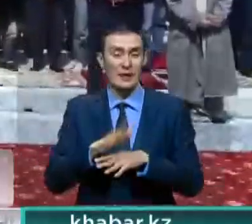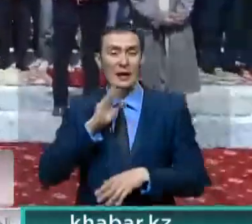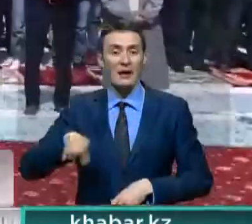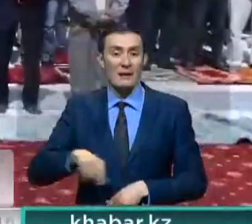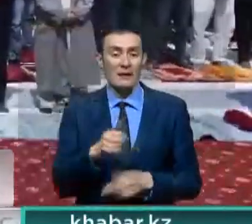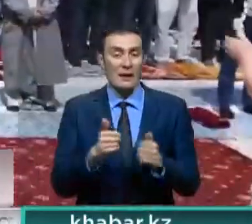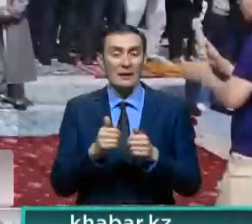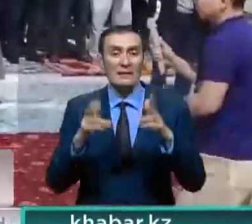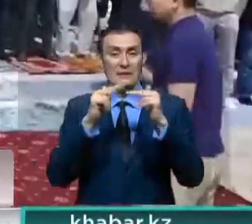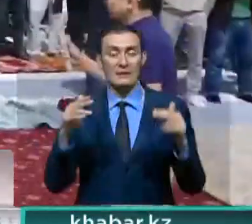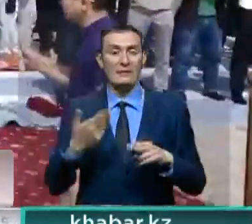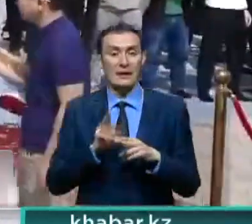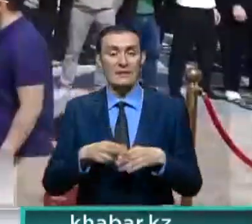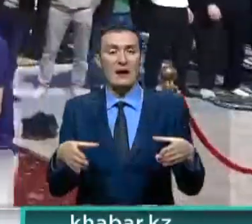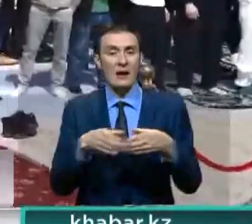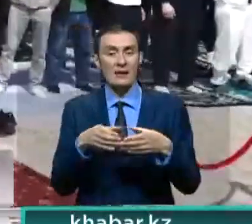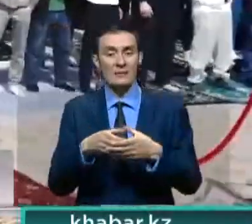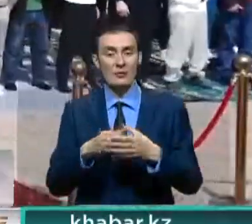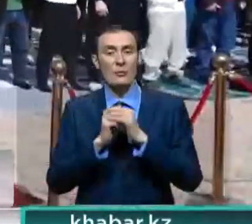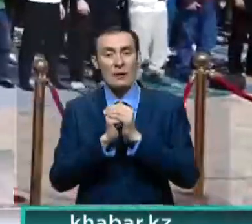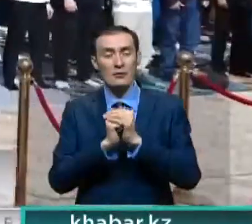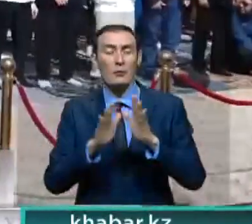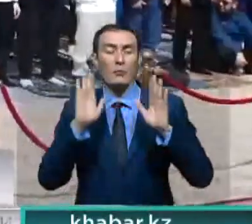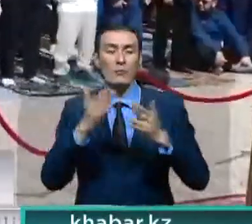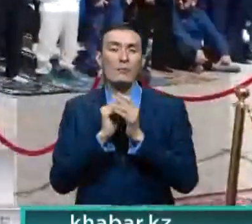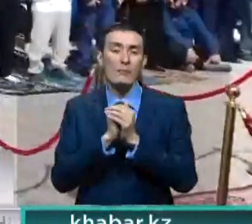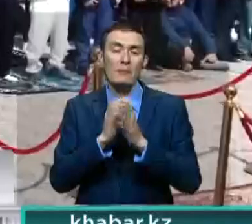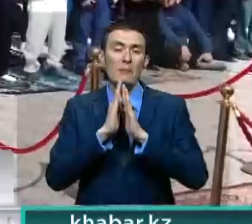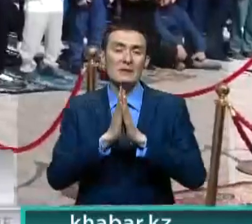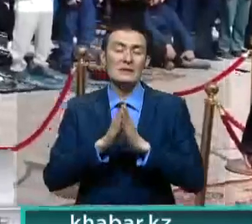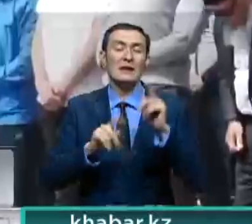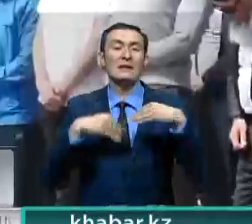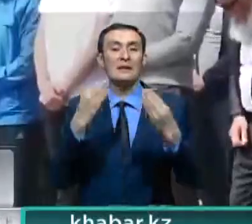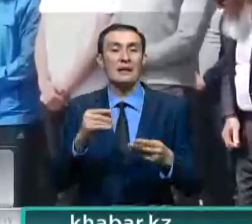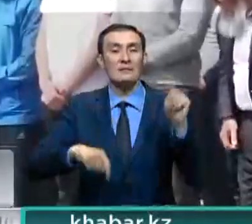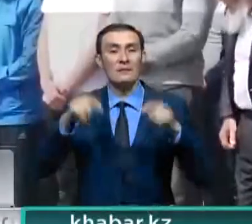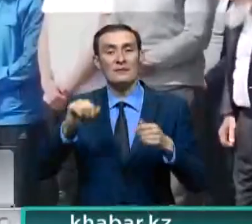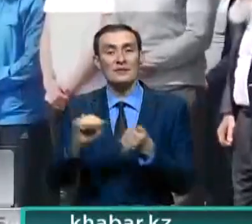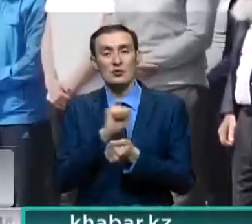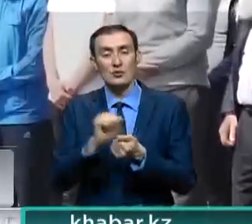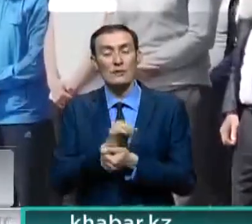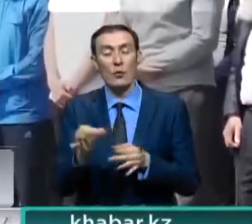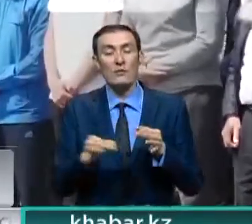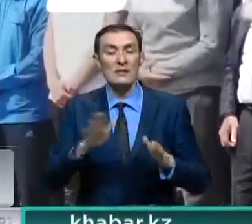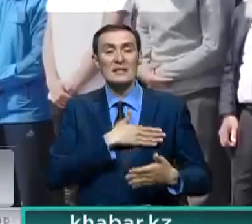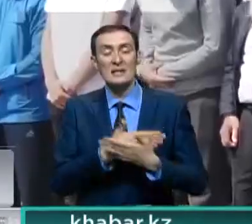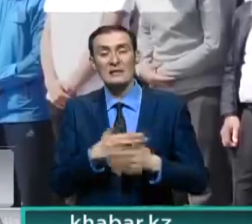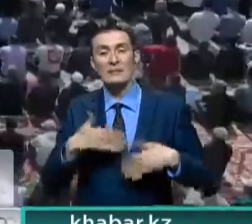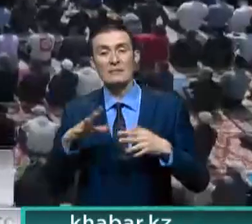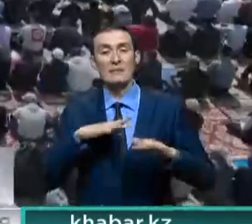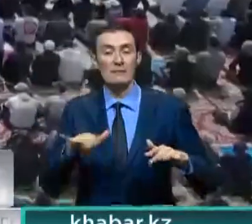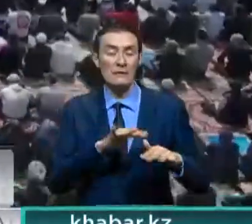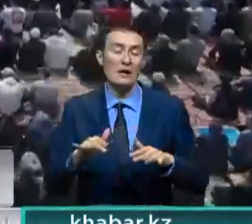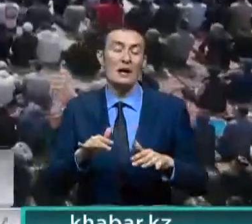у амфитеатра они прочли коллективную молитву, прося у Всевышнего послать осадки в засушливый регион. Инициатором мероприятия